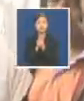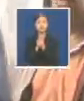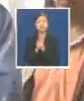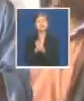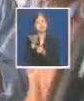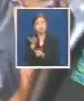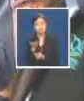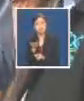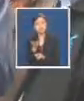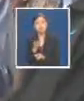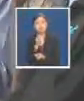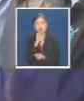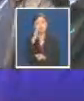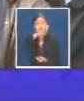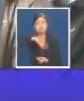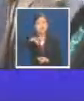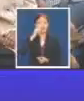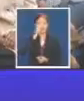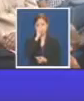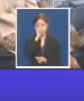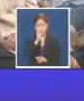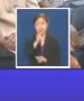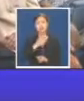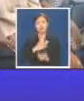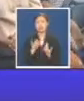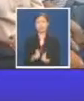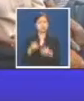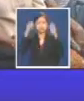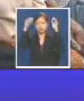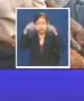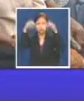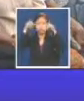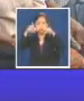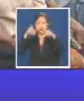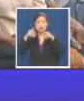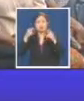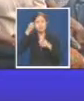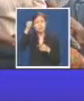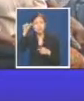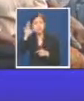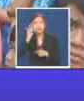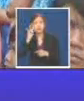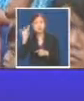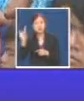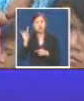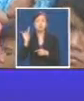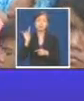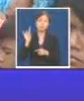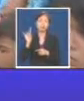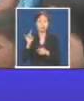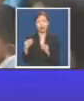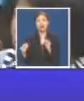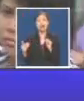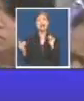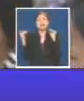อเรียนพี่น้องที่เคารพทุกท่านนะครับว่าฝนตกลงมาใน 7-8 วันนี่เท่ากับที่ตกทั้ง